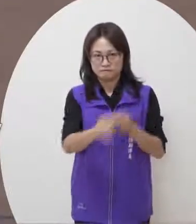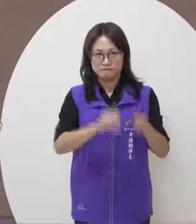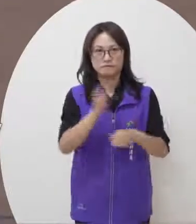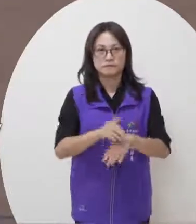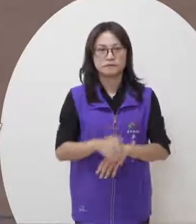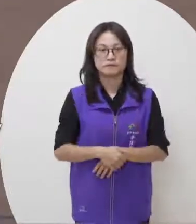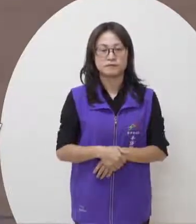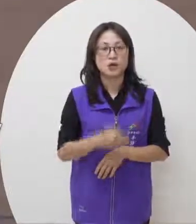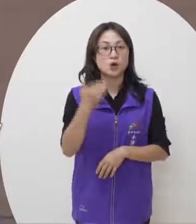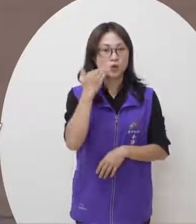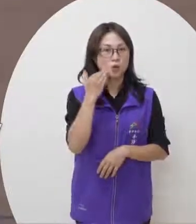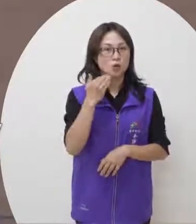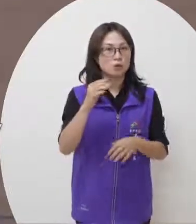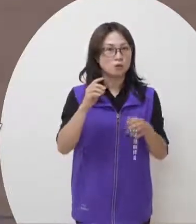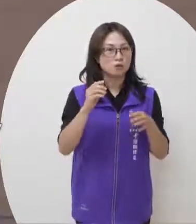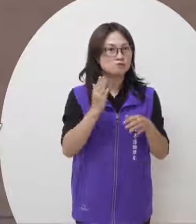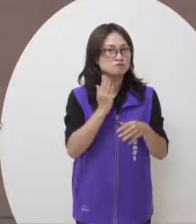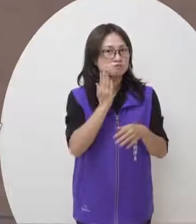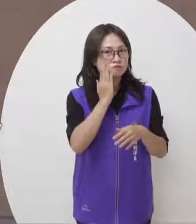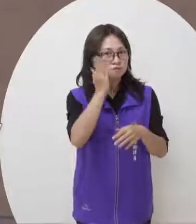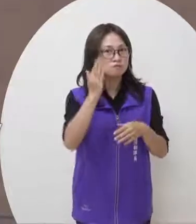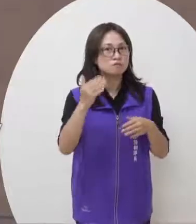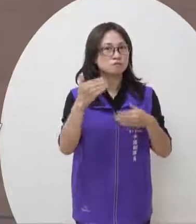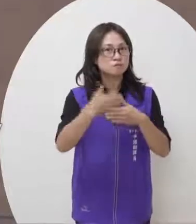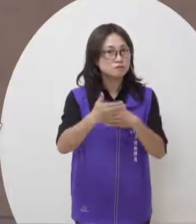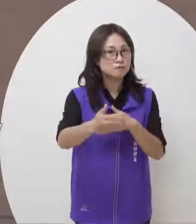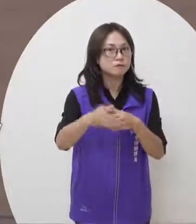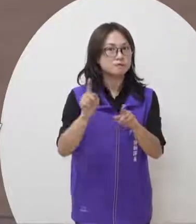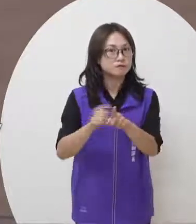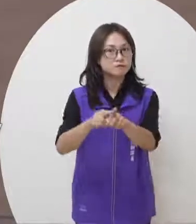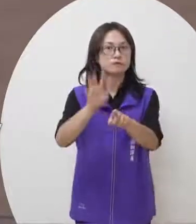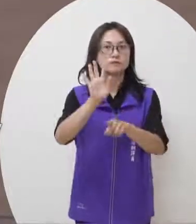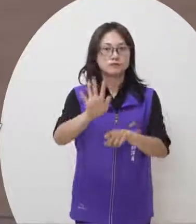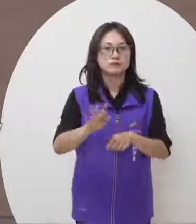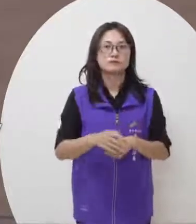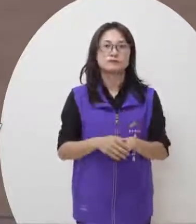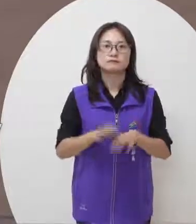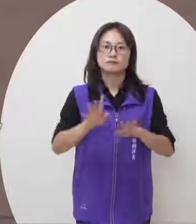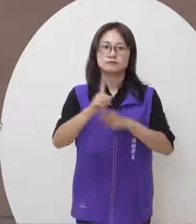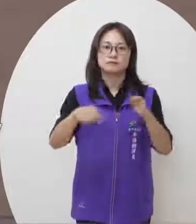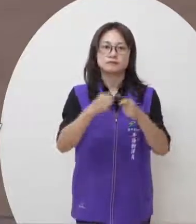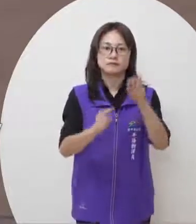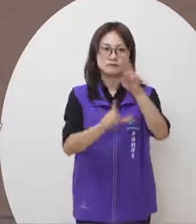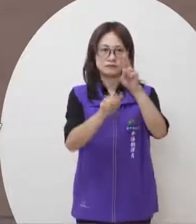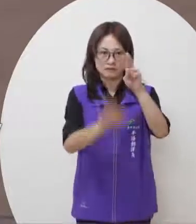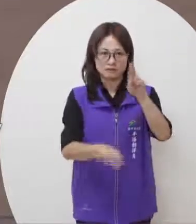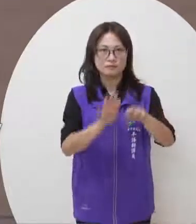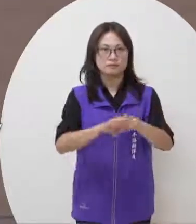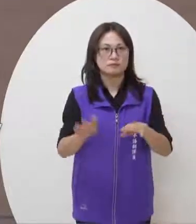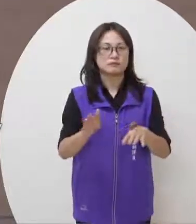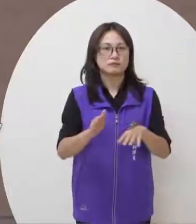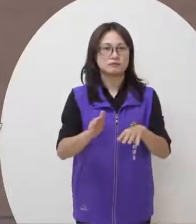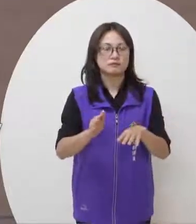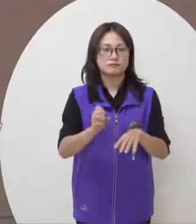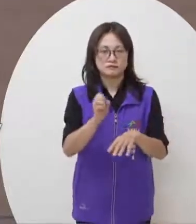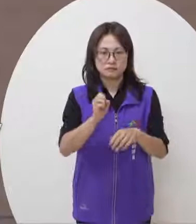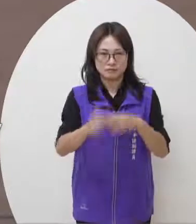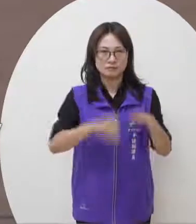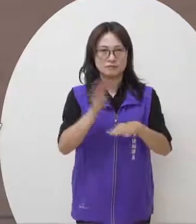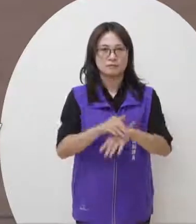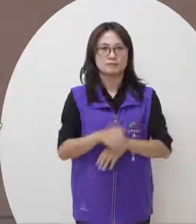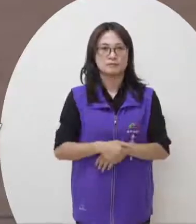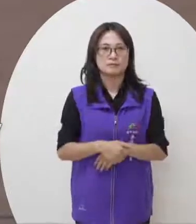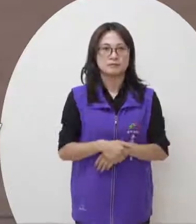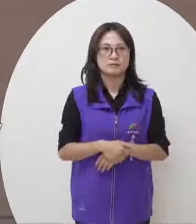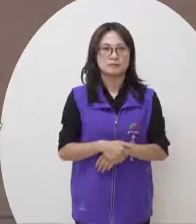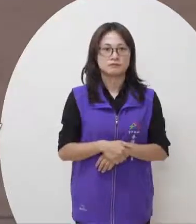我们会在年底完工通车，过去这两年就是在拼完工哈。那也有经过我们西屯，另外大